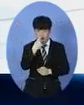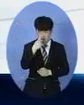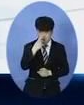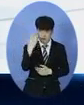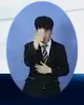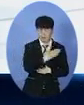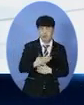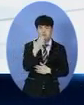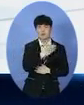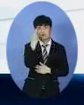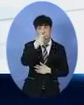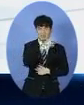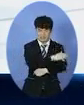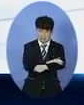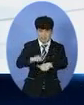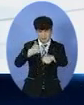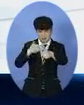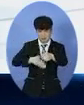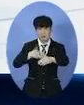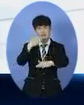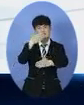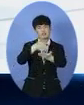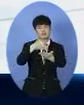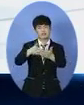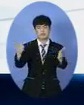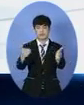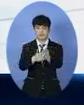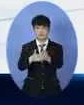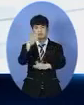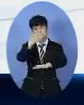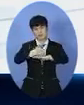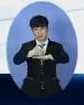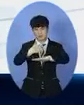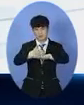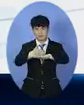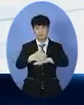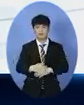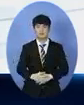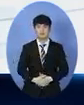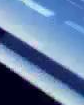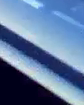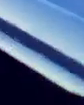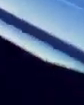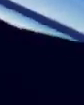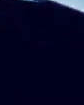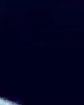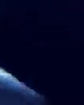꼼꼼히 체크해보셔서 건강한 피부로 관리하시기 바랍니다. 뉴스 마치겠습니다. 고맙습니다.